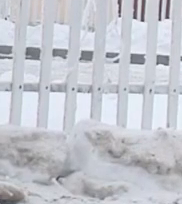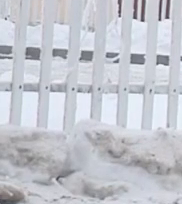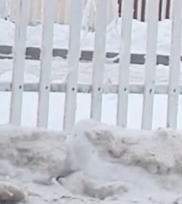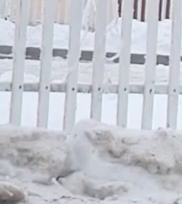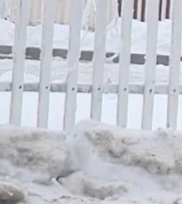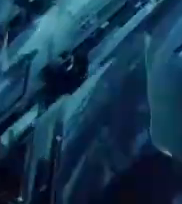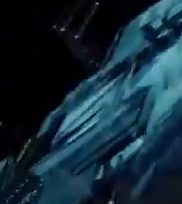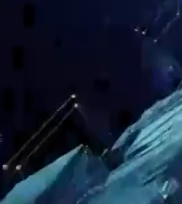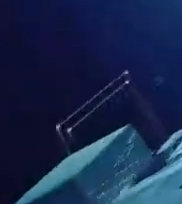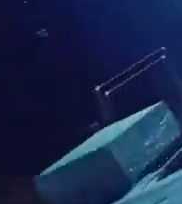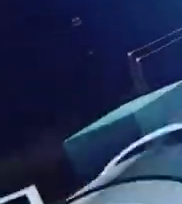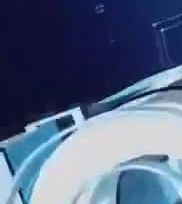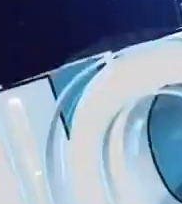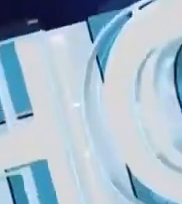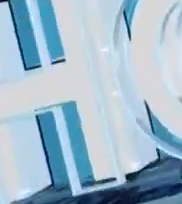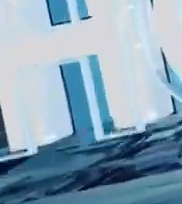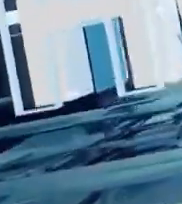Талдыкорган.